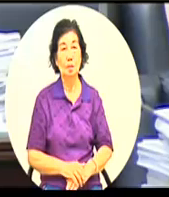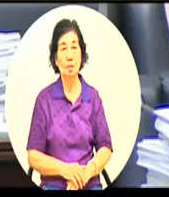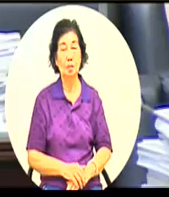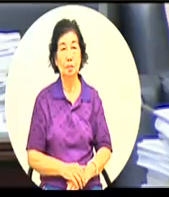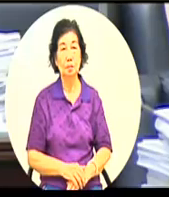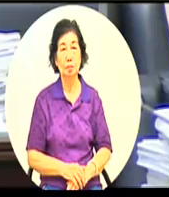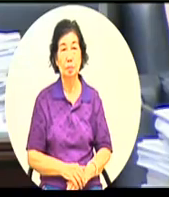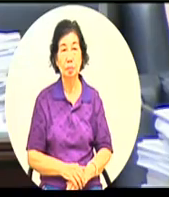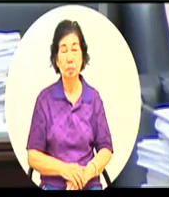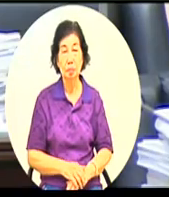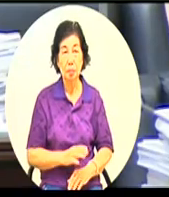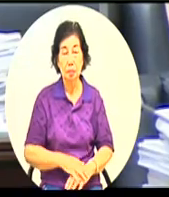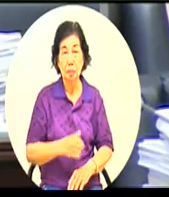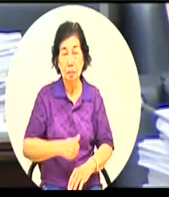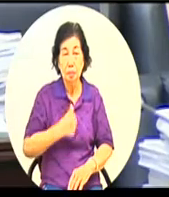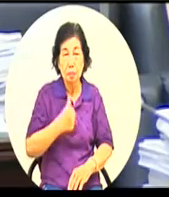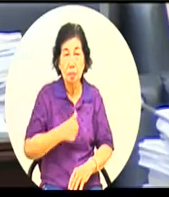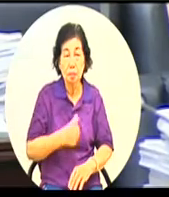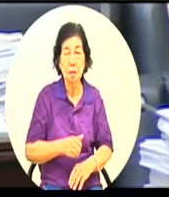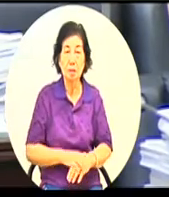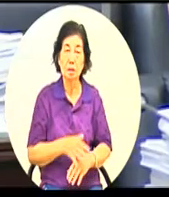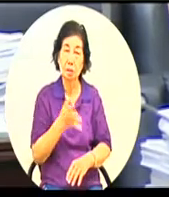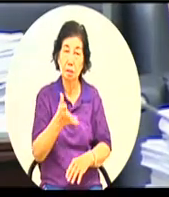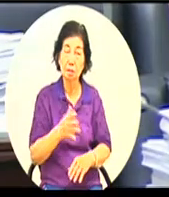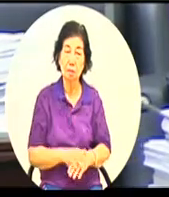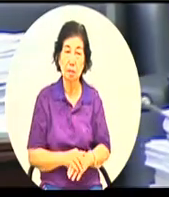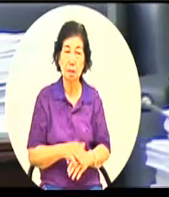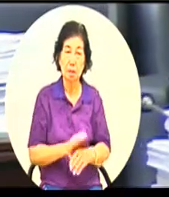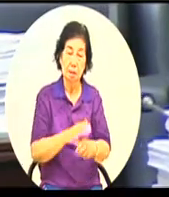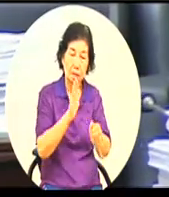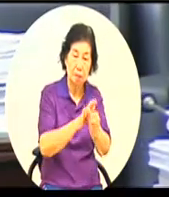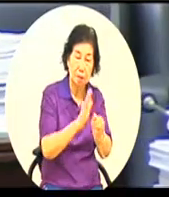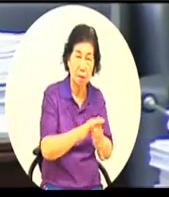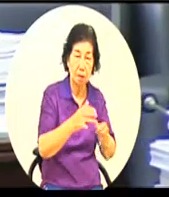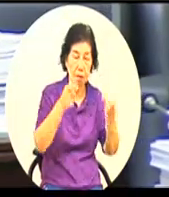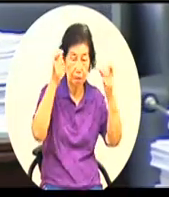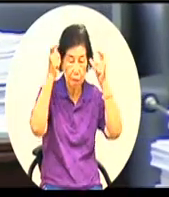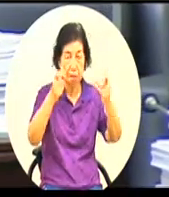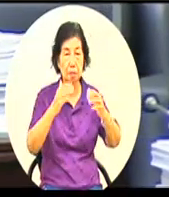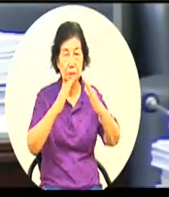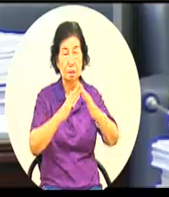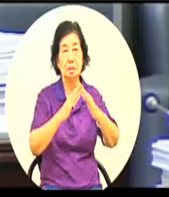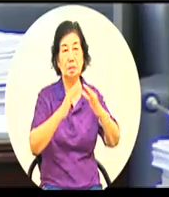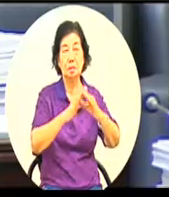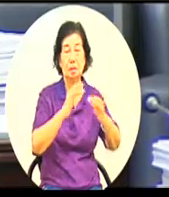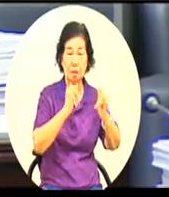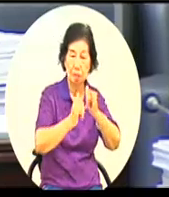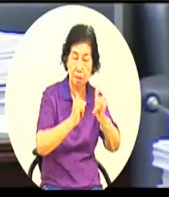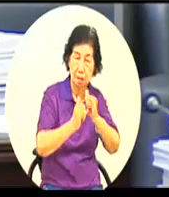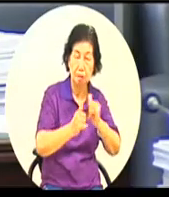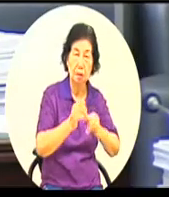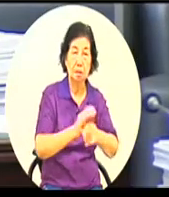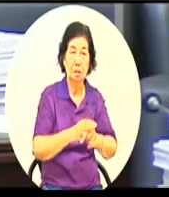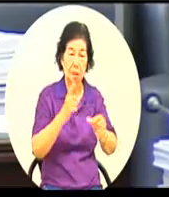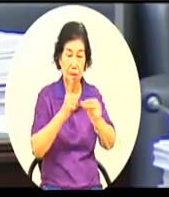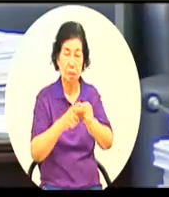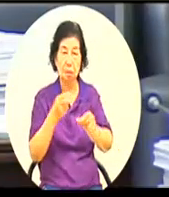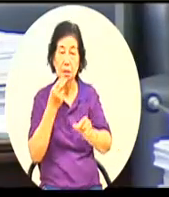你真正遐尔啊遵守？啊，你为着高雄的百姓，中央的政策都真正唔对。